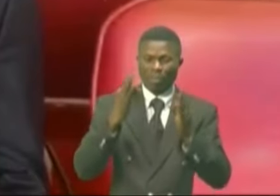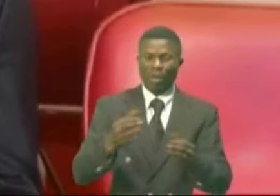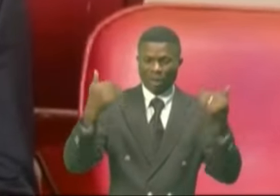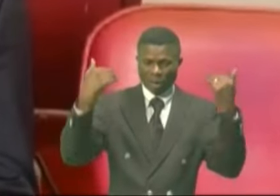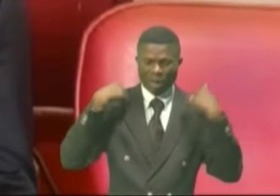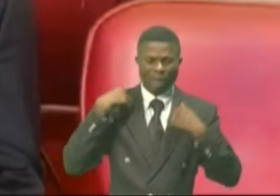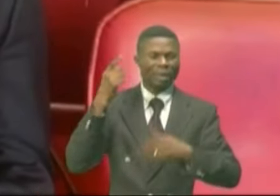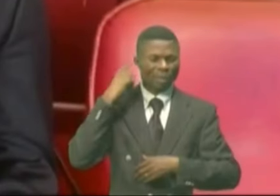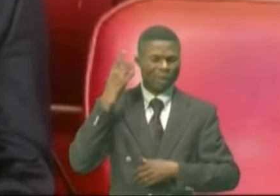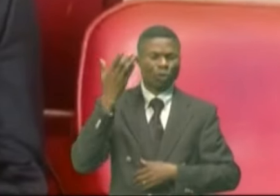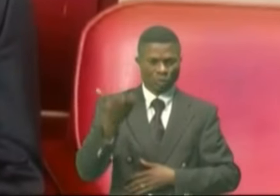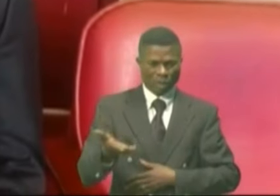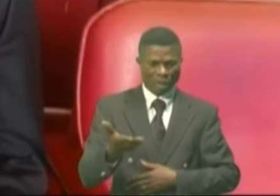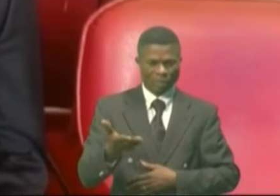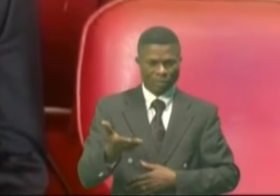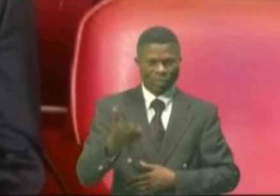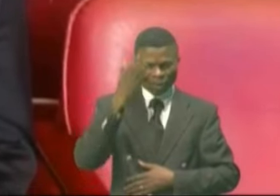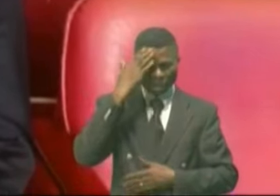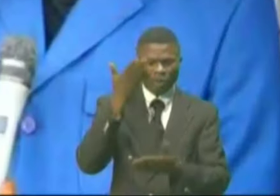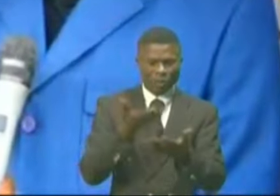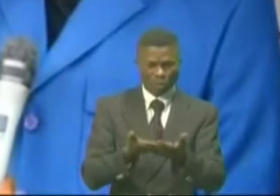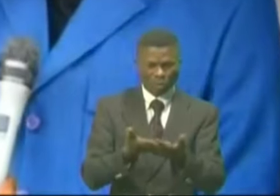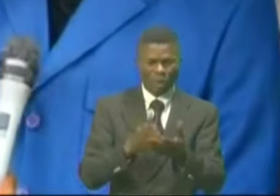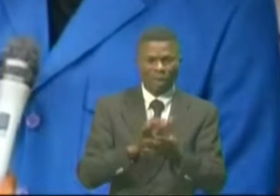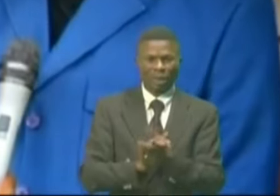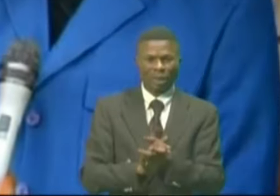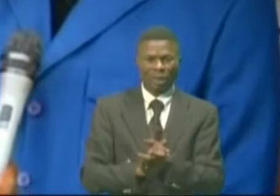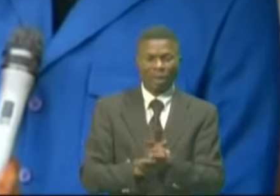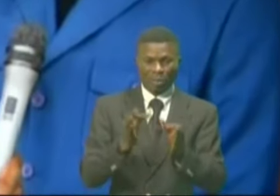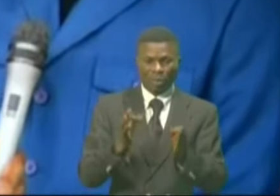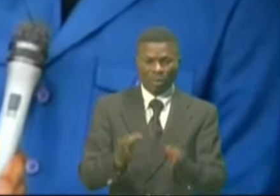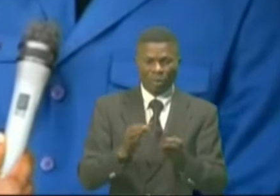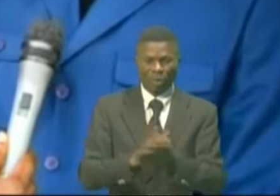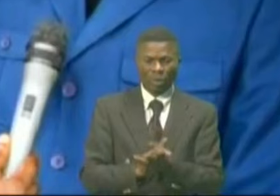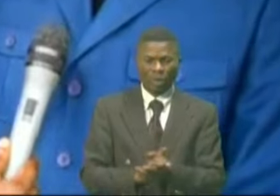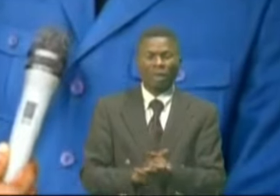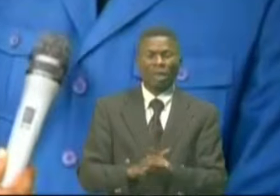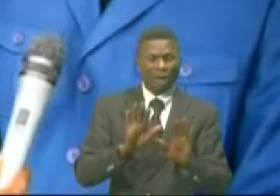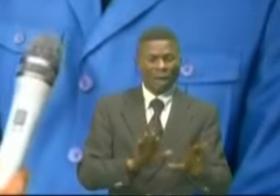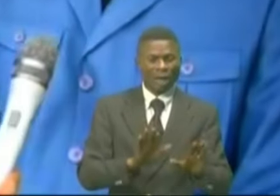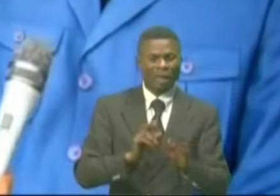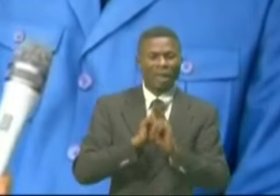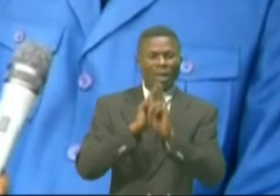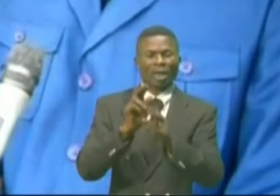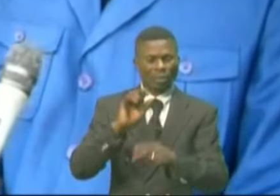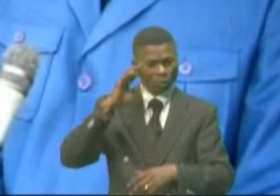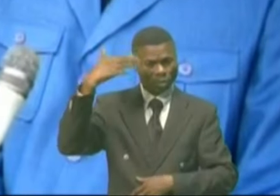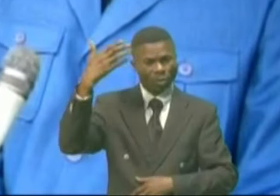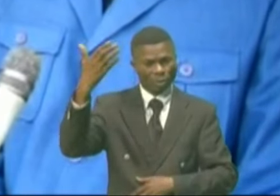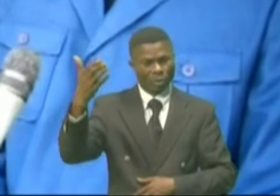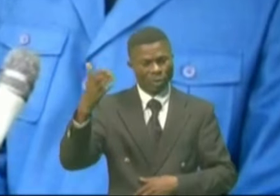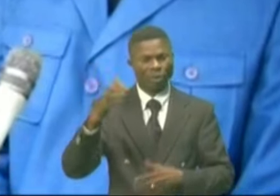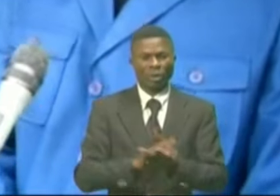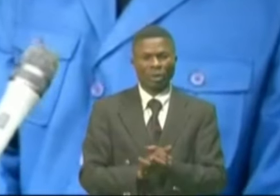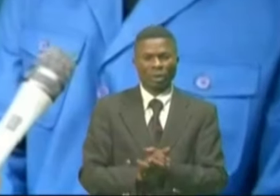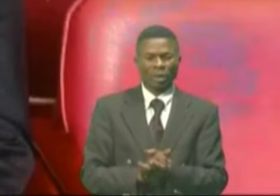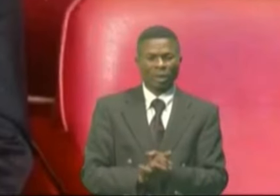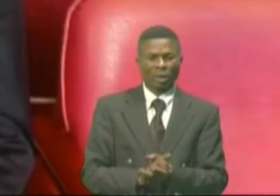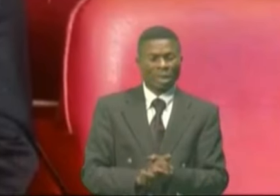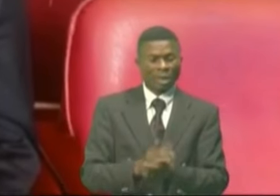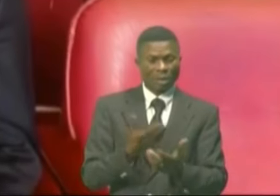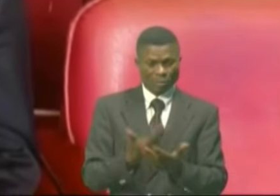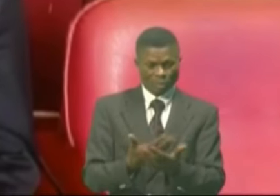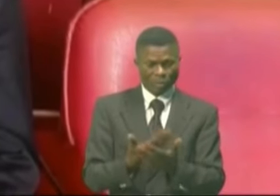très bien informée. Elle a été réceptive à nos demandes. Et dans un futur très